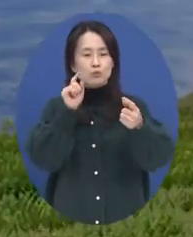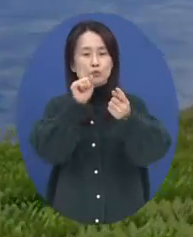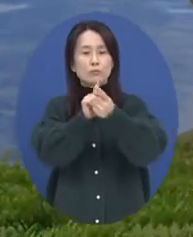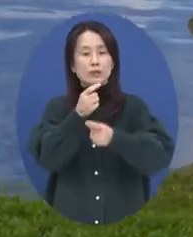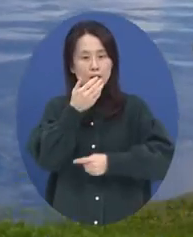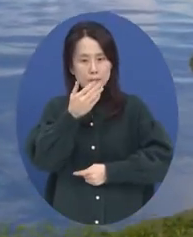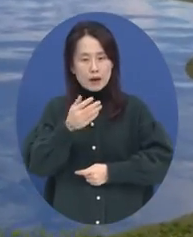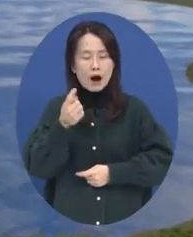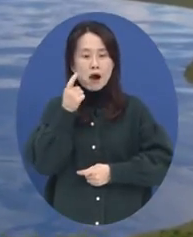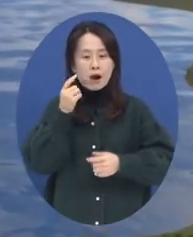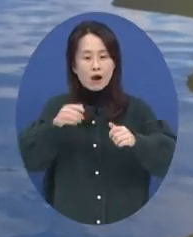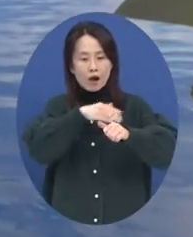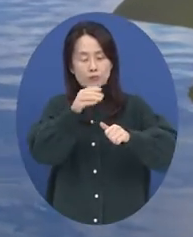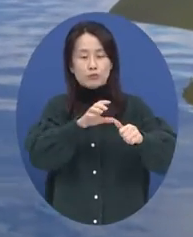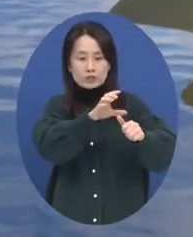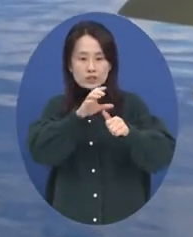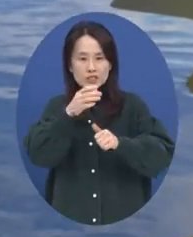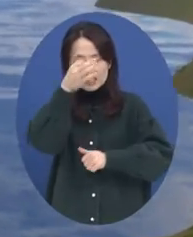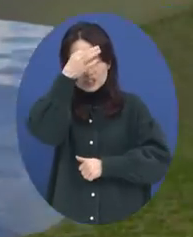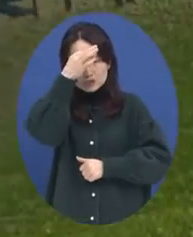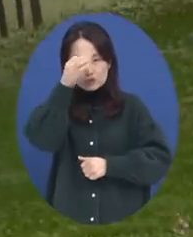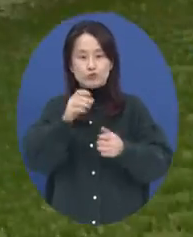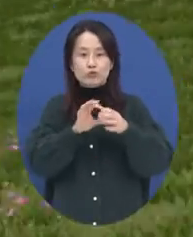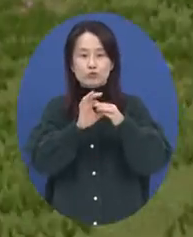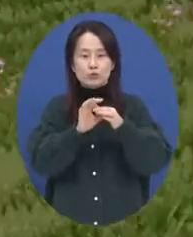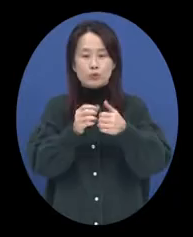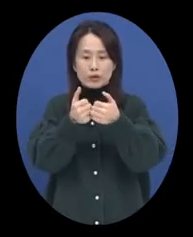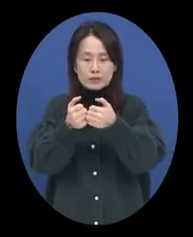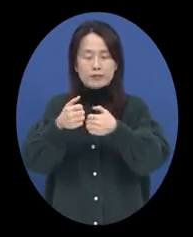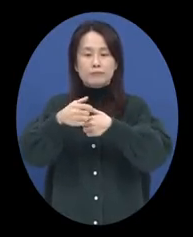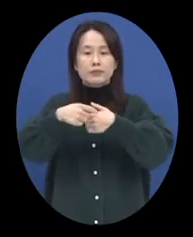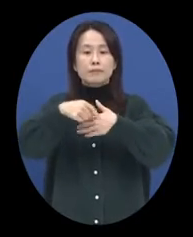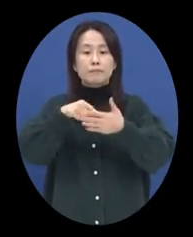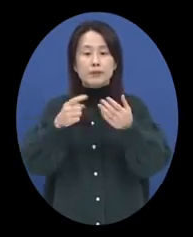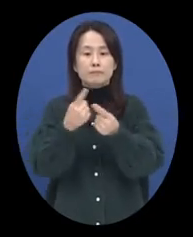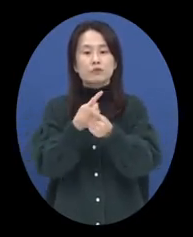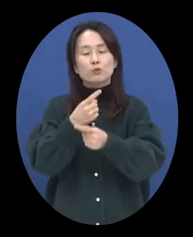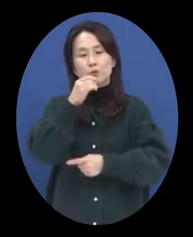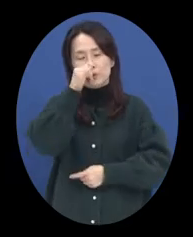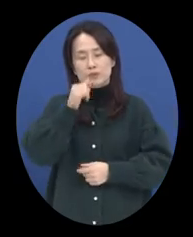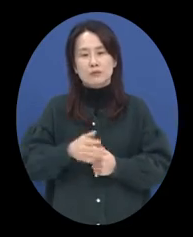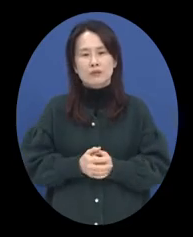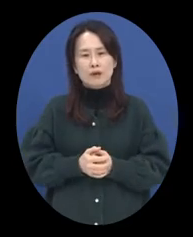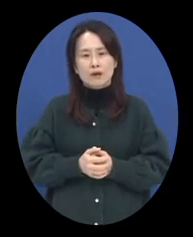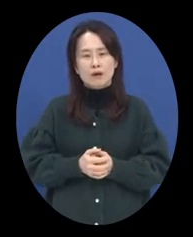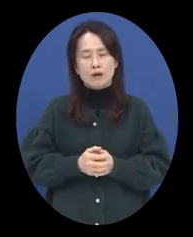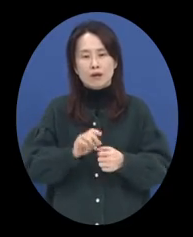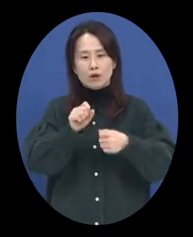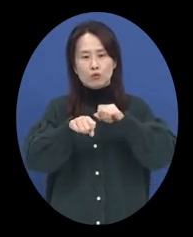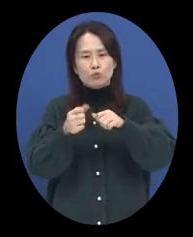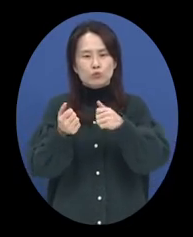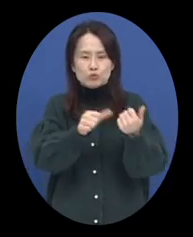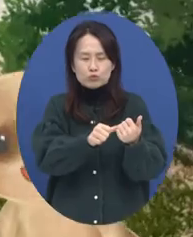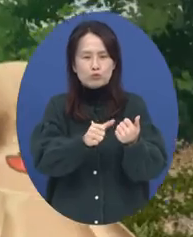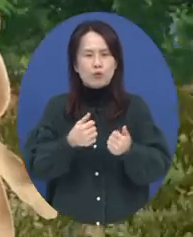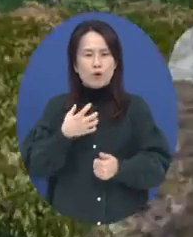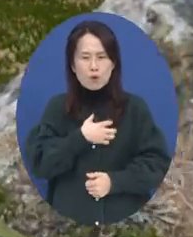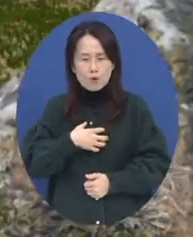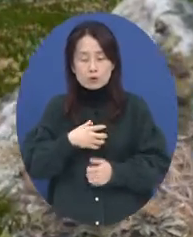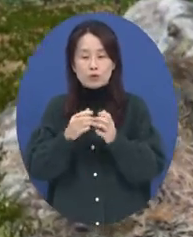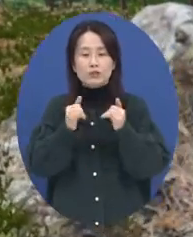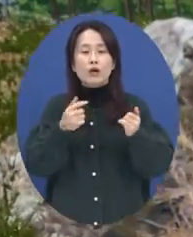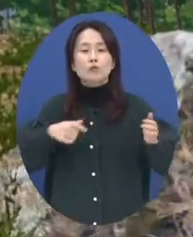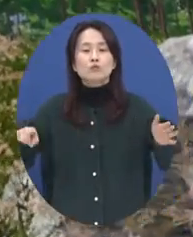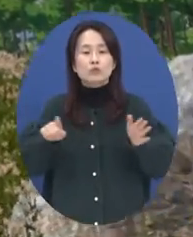만나며 확장현실 기술을 통한 심리 상담이 이뤄집니다. 반려동물을 잃고 펠로스 증후군을 겪는 반려동물 인구를